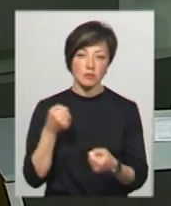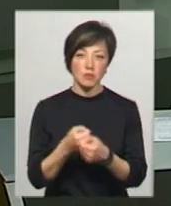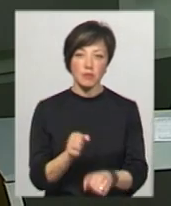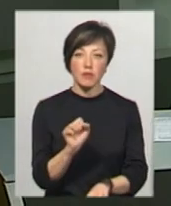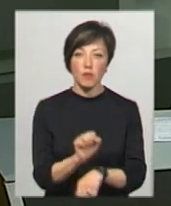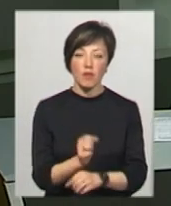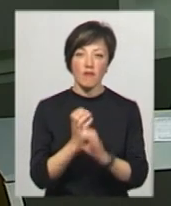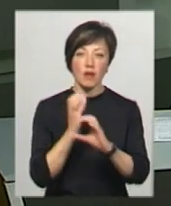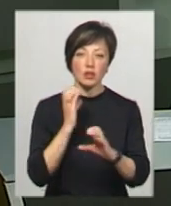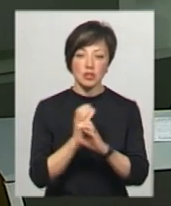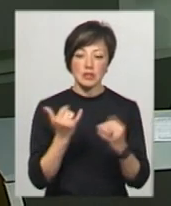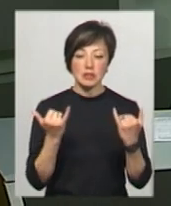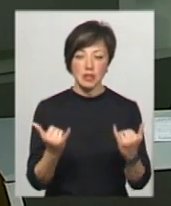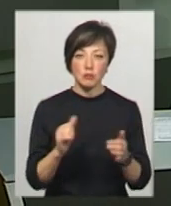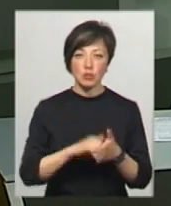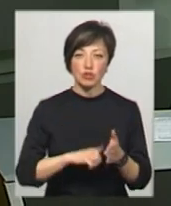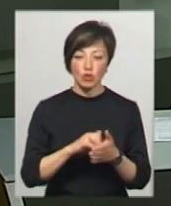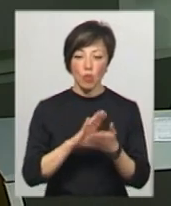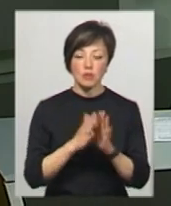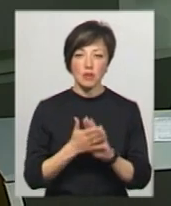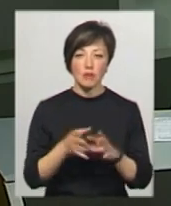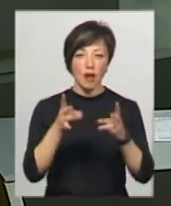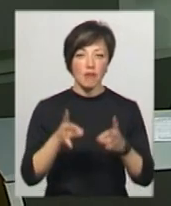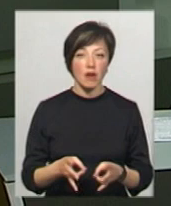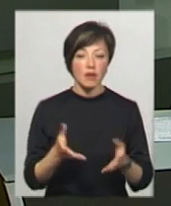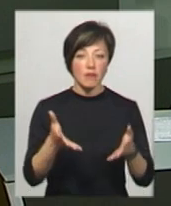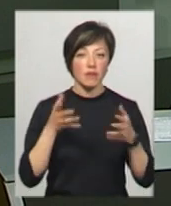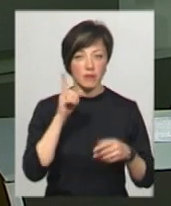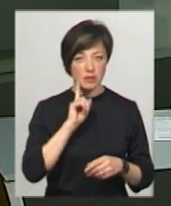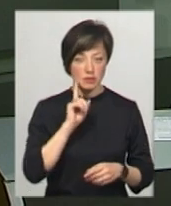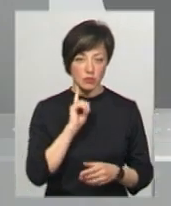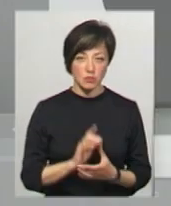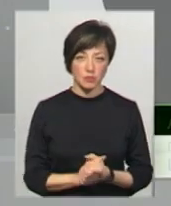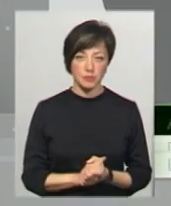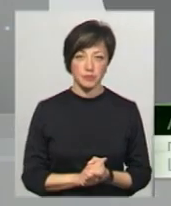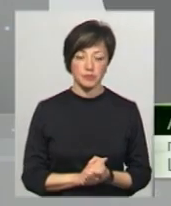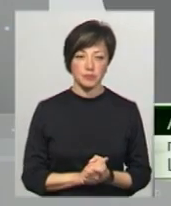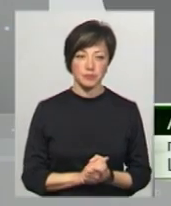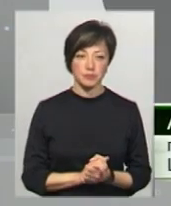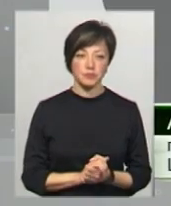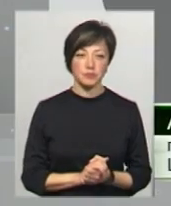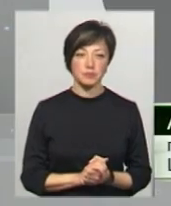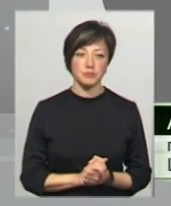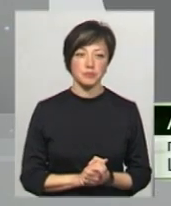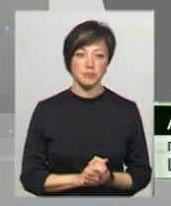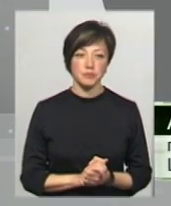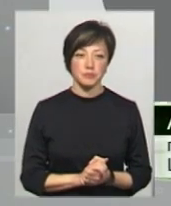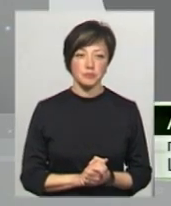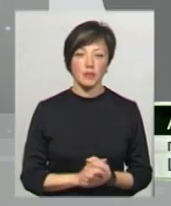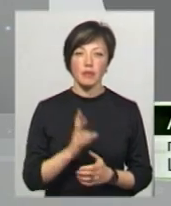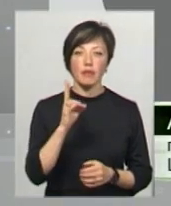припарковану вантажівку. Наразі причини та обставини аварії встановлюються. На початку 7 години ранку